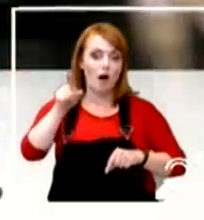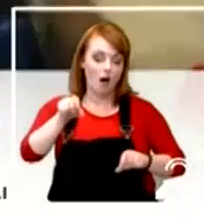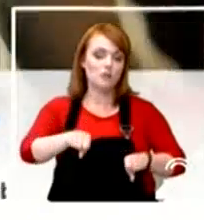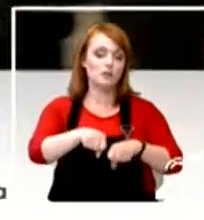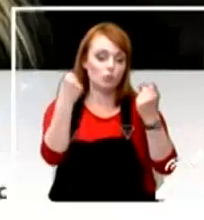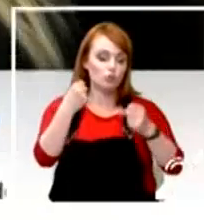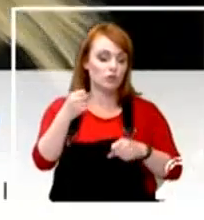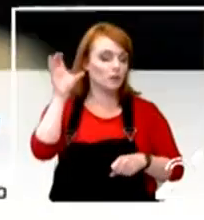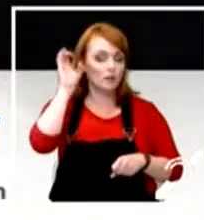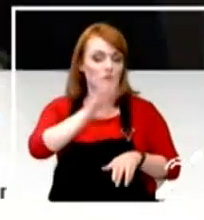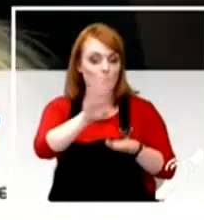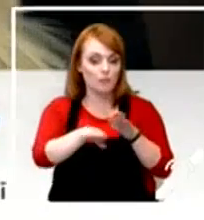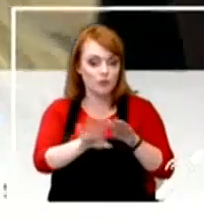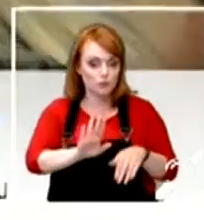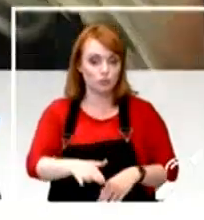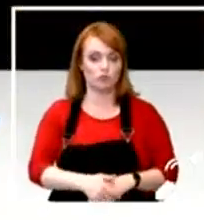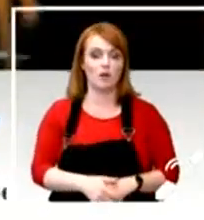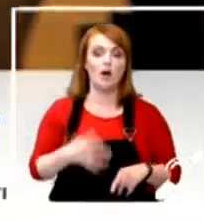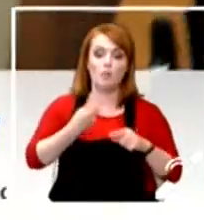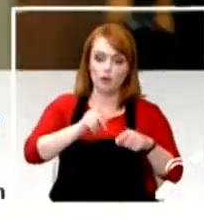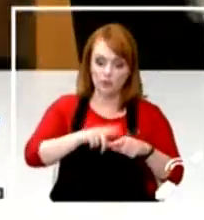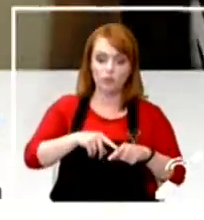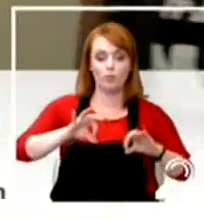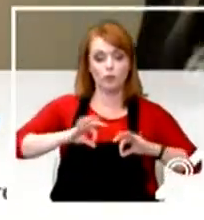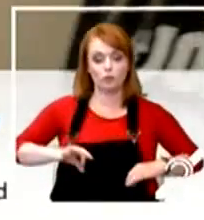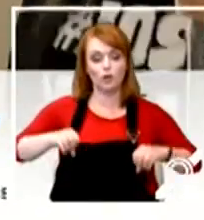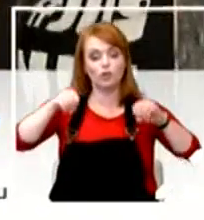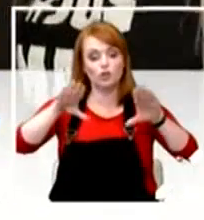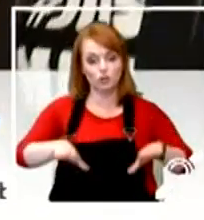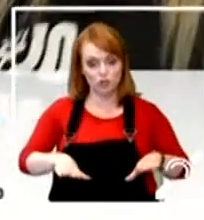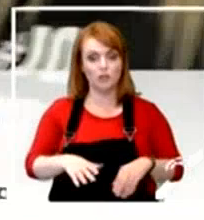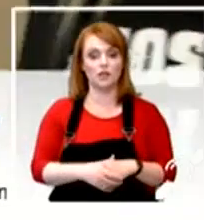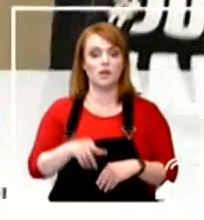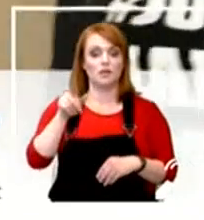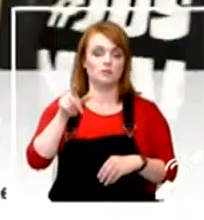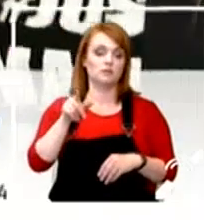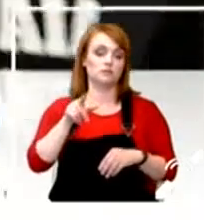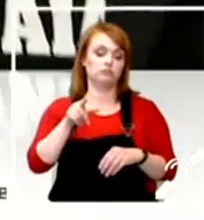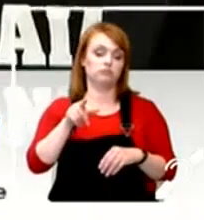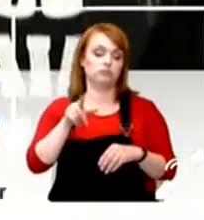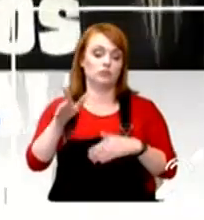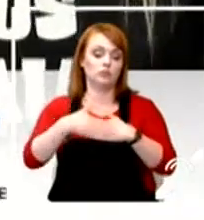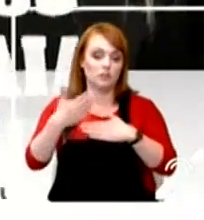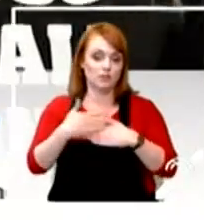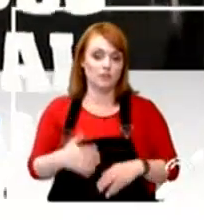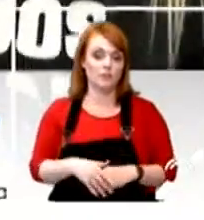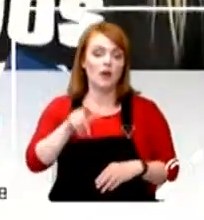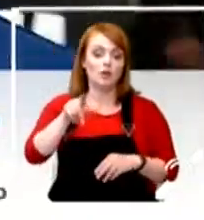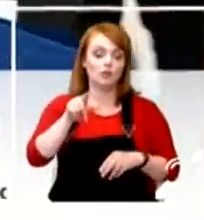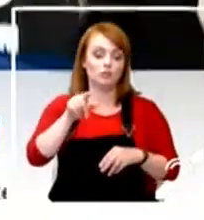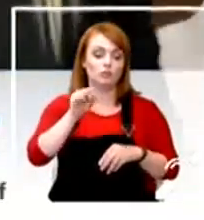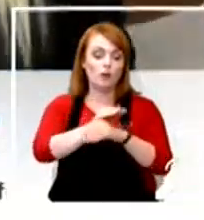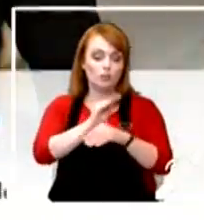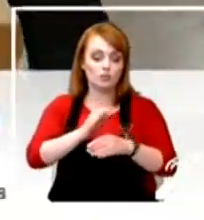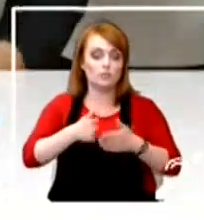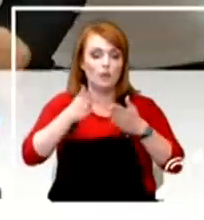penale, acceptarea finanțării partidului de un grup criminal organizat și falsificarea raportului de gestiune financiară a